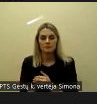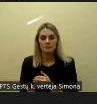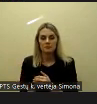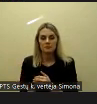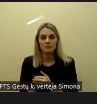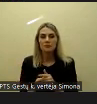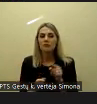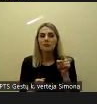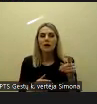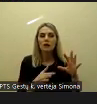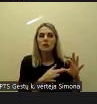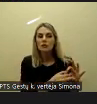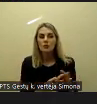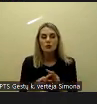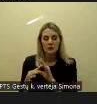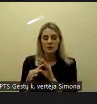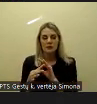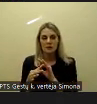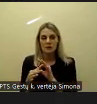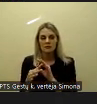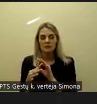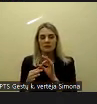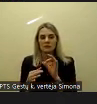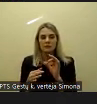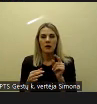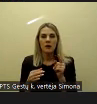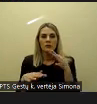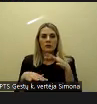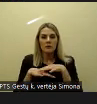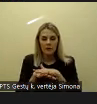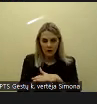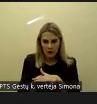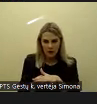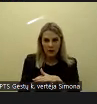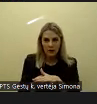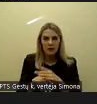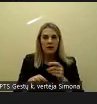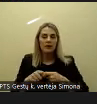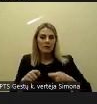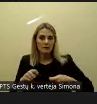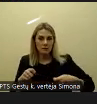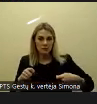yra susiję su susietumu, su integracija ir testinumu